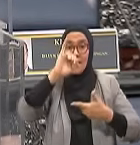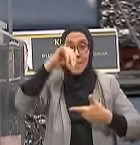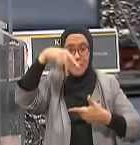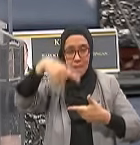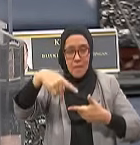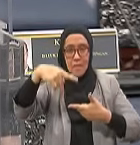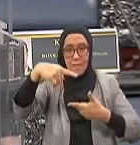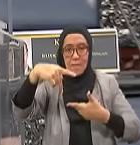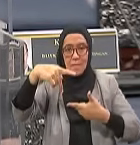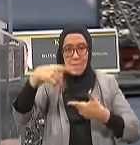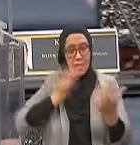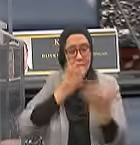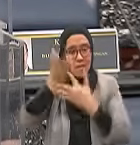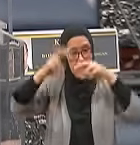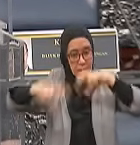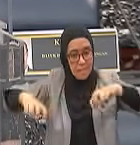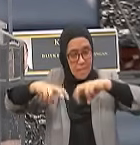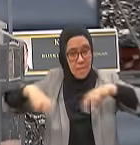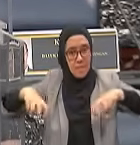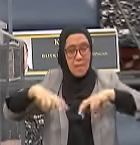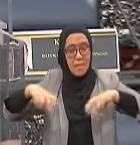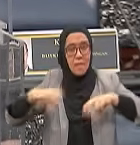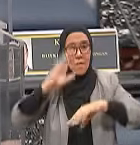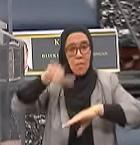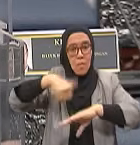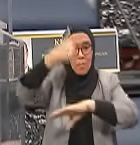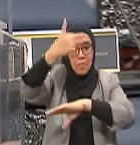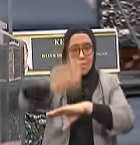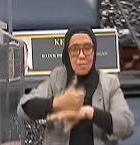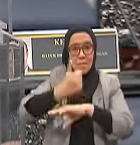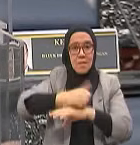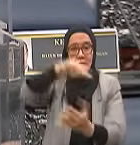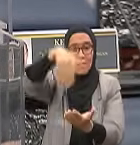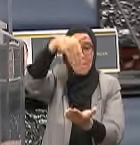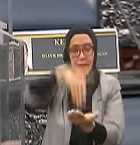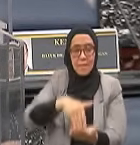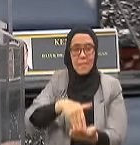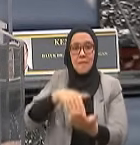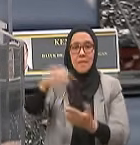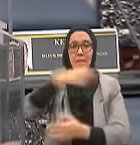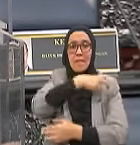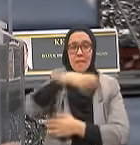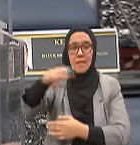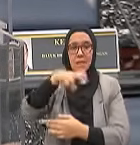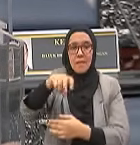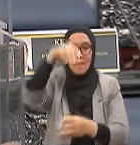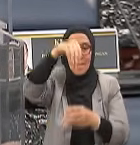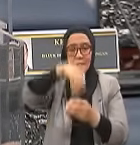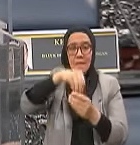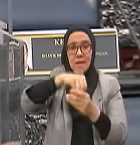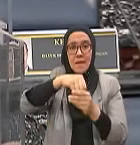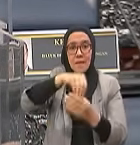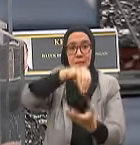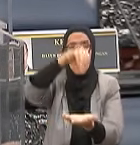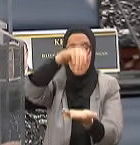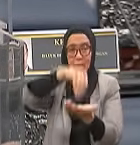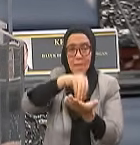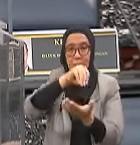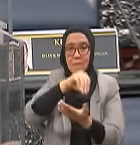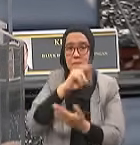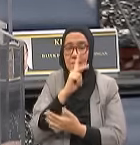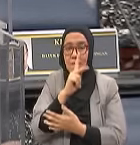IP akan diwujudkan satu kawasan hap logistik di dalam kawasan kece IP yang akan menyokong usaha menjadikannya